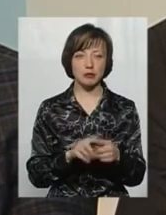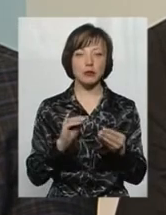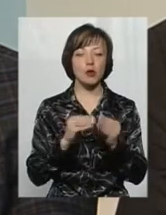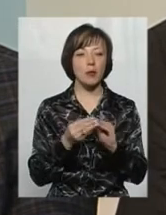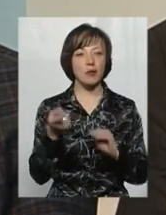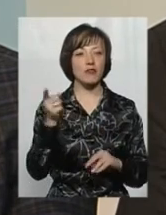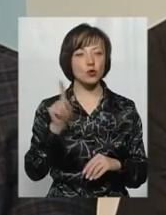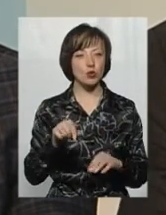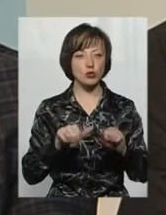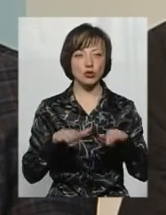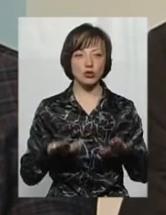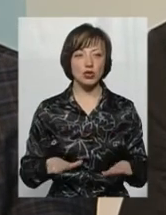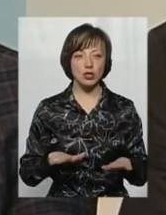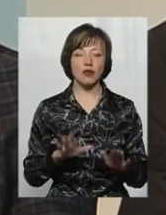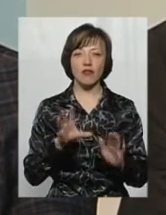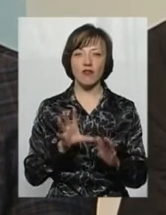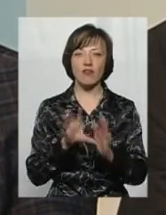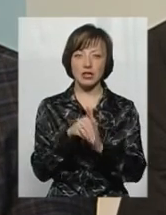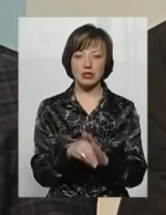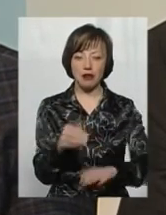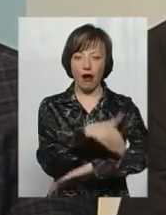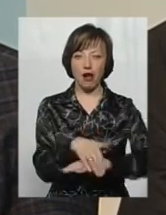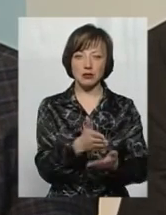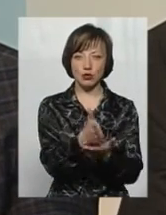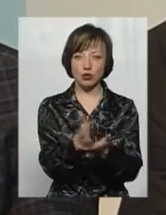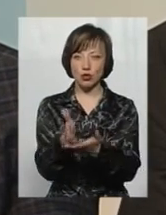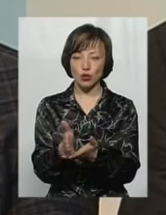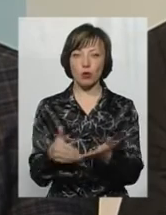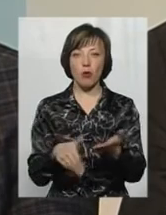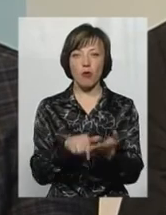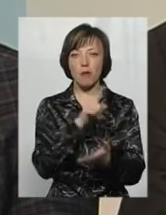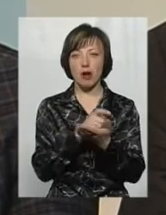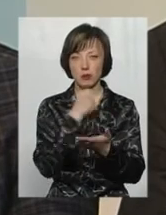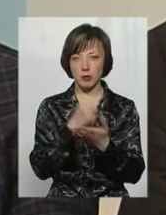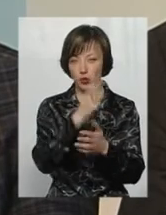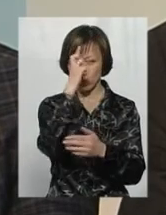Проблема в тому, що рішення щодо введення адресної допомоги має прийняти держава. На це має бути